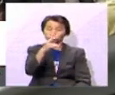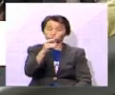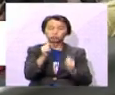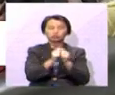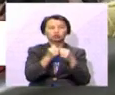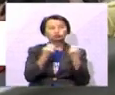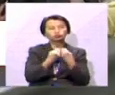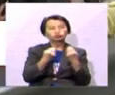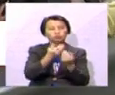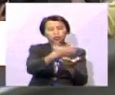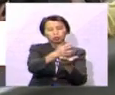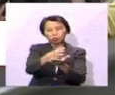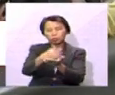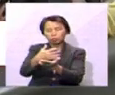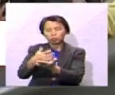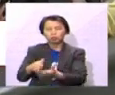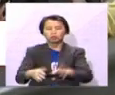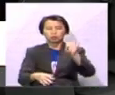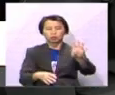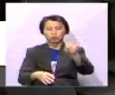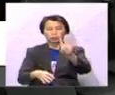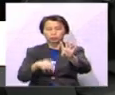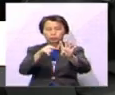dengan jumlah agihan dividen sebanyak